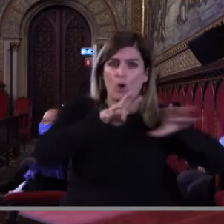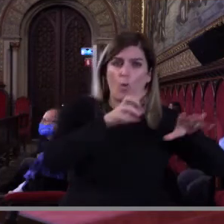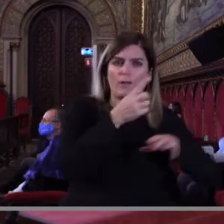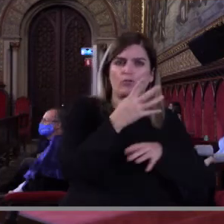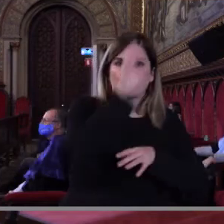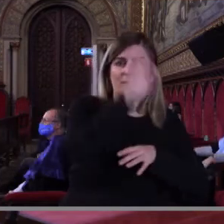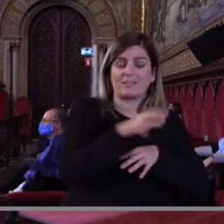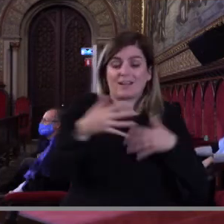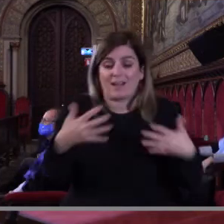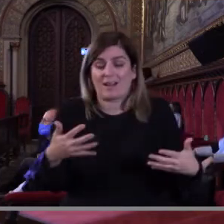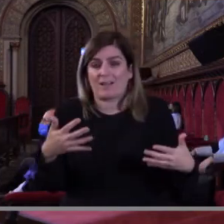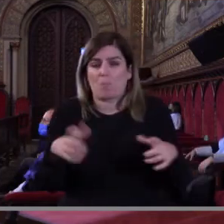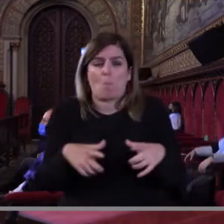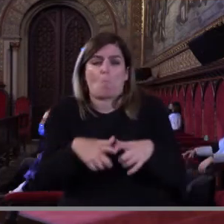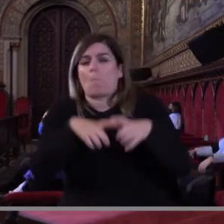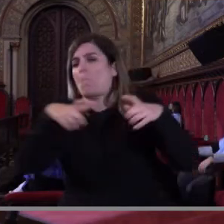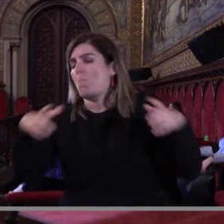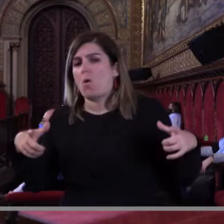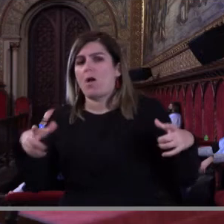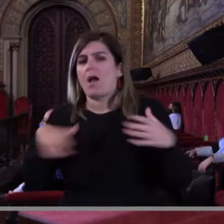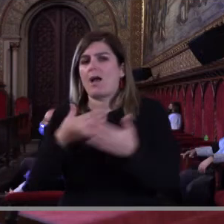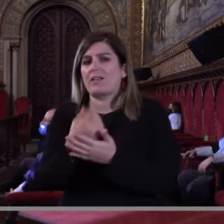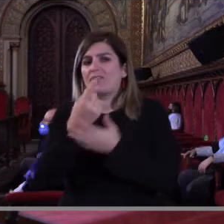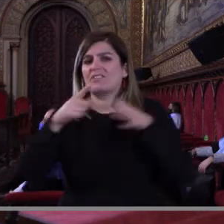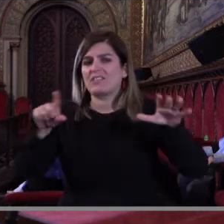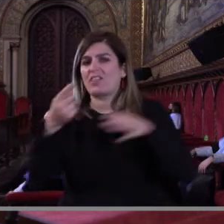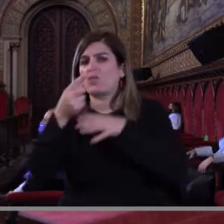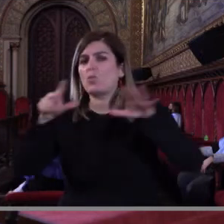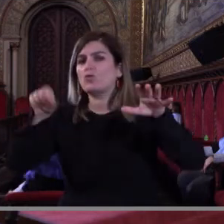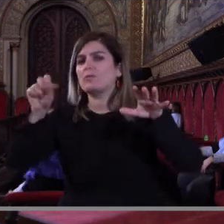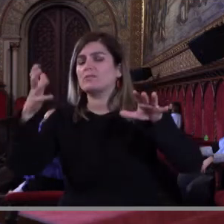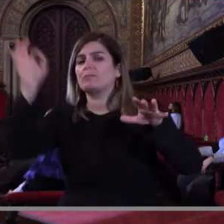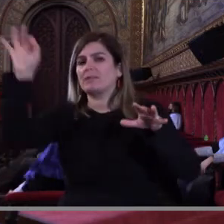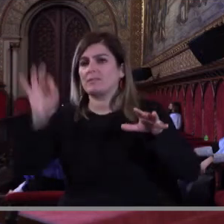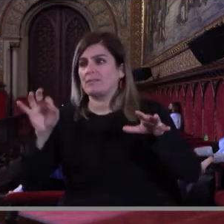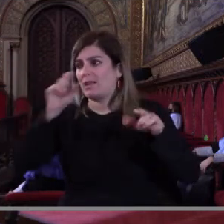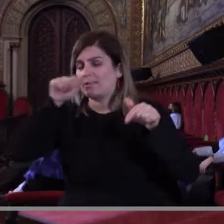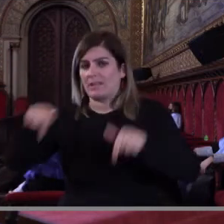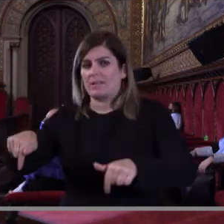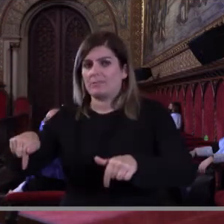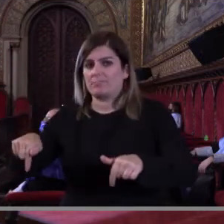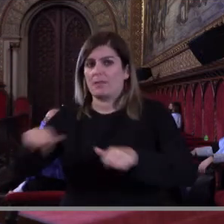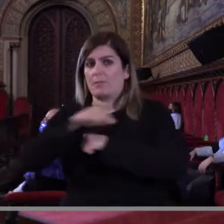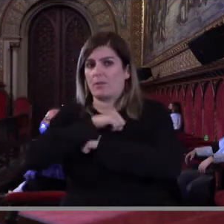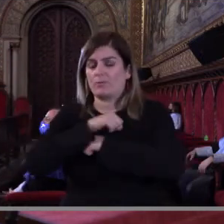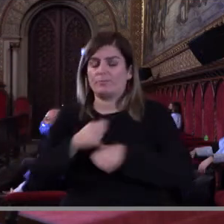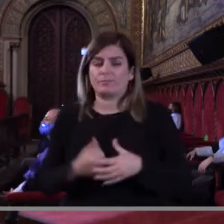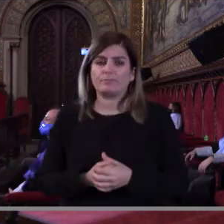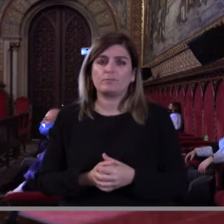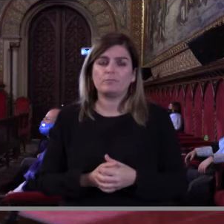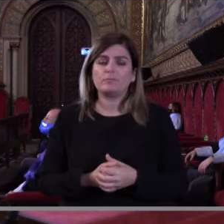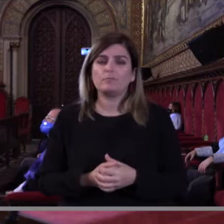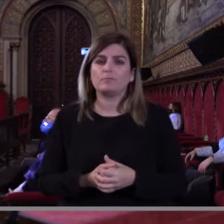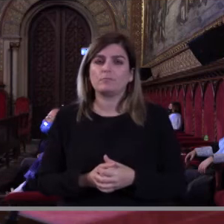14%, tornarà a créixer per situar-se entre el 17% i el 18,5% a finals d'aquest any. La